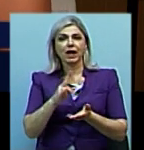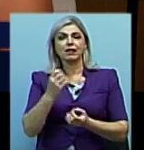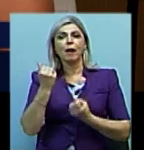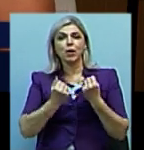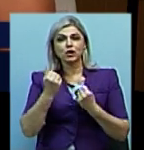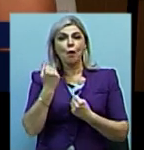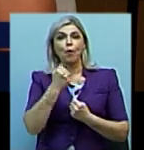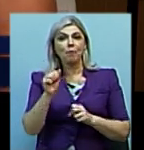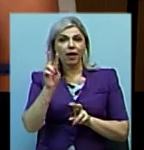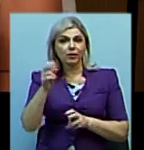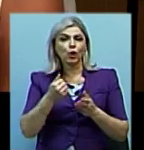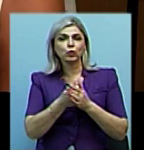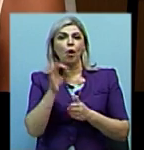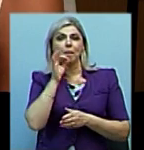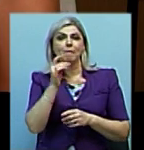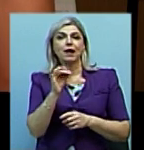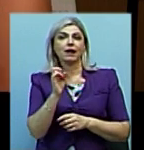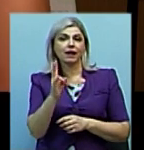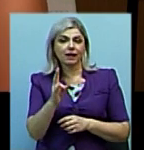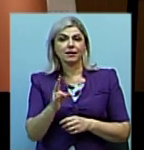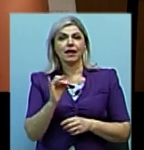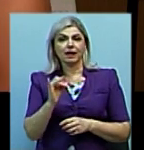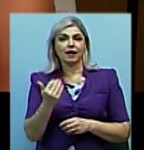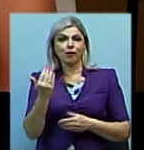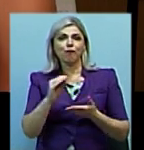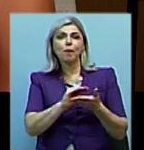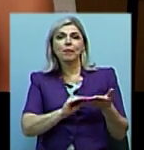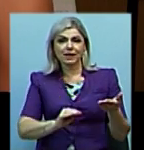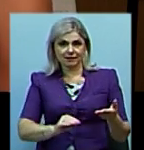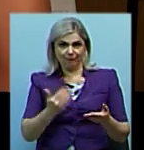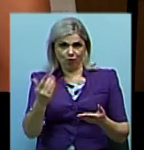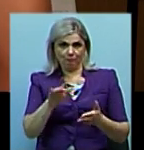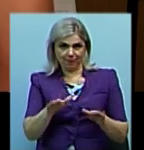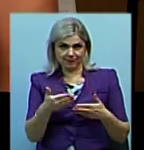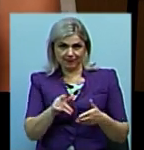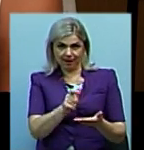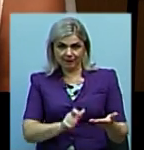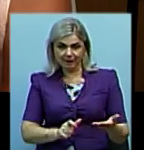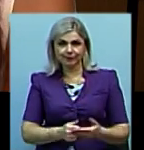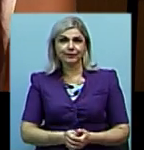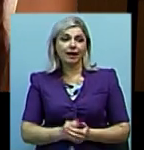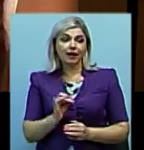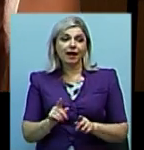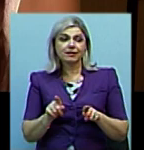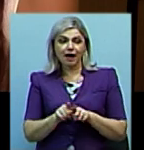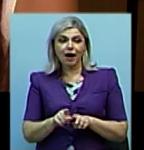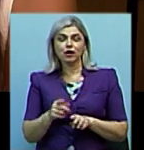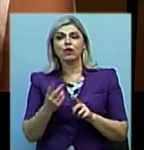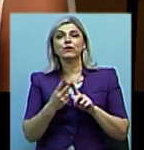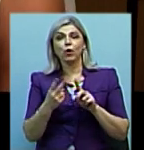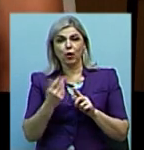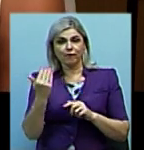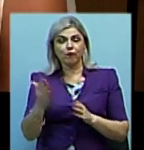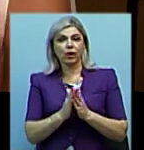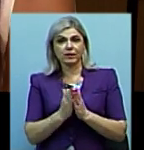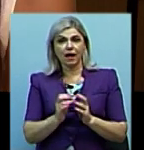до Берліна, а також вміщені його тексти, його пісень. І також наступна його книга –